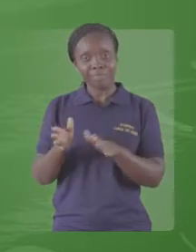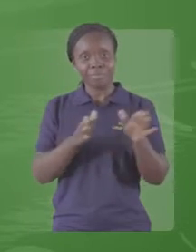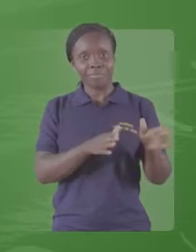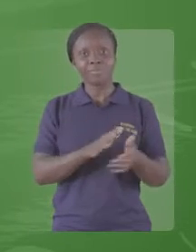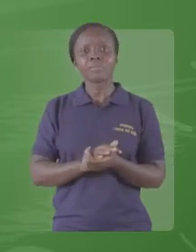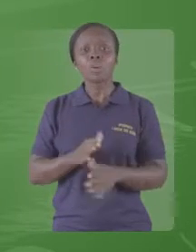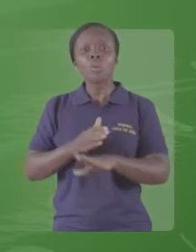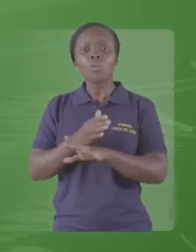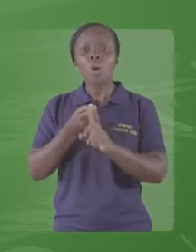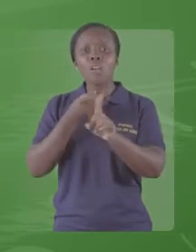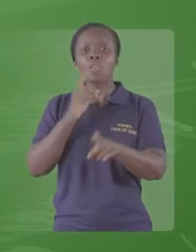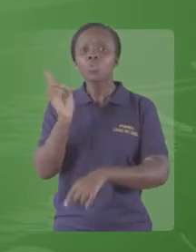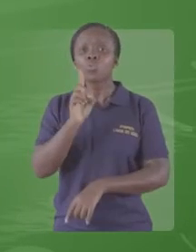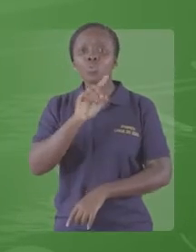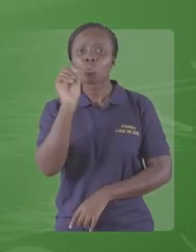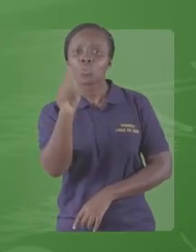D'où provient ce bois?